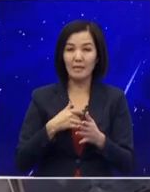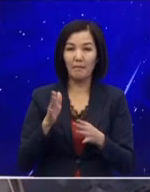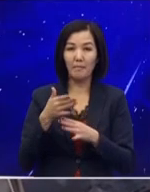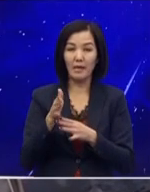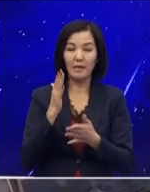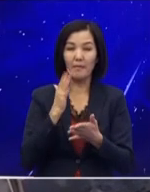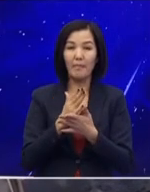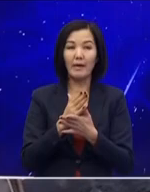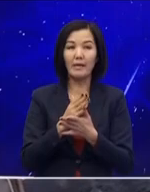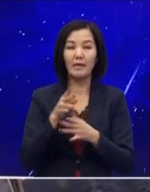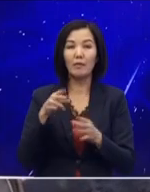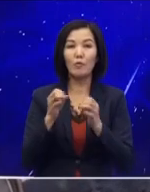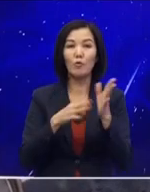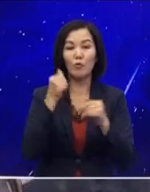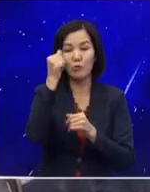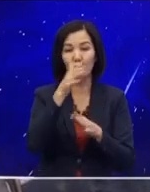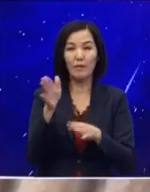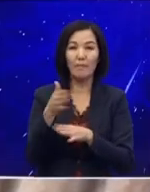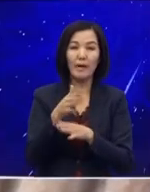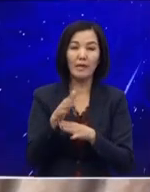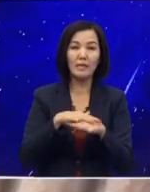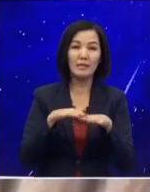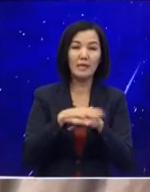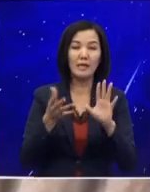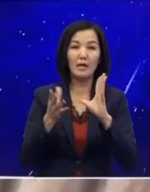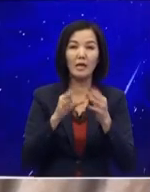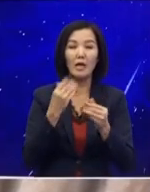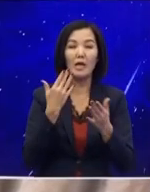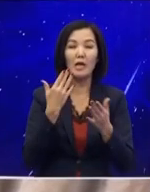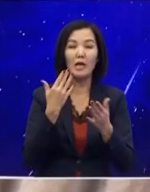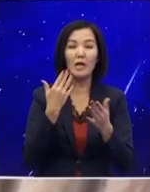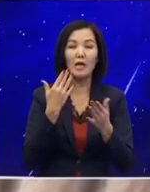...2019 жылы елдегі балық пен балық өнімдері нарығының жалпы көлемі шамамен...